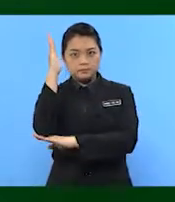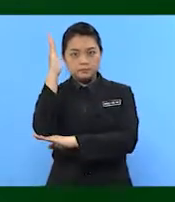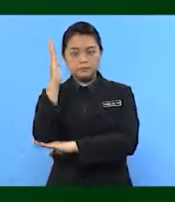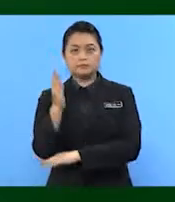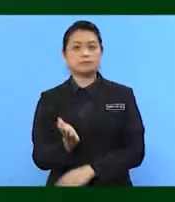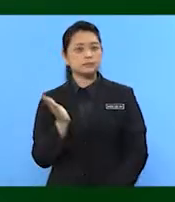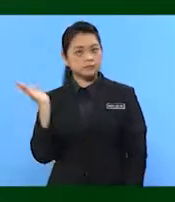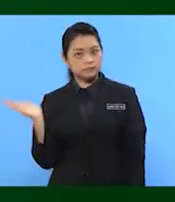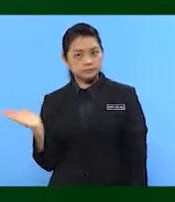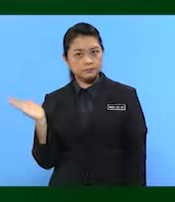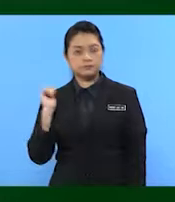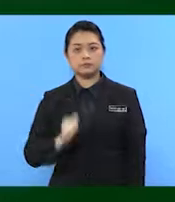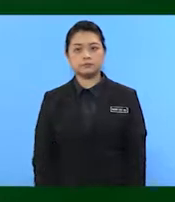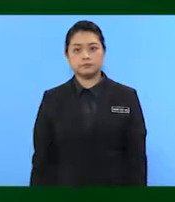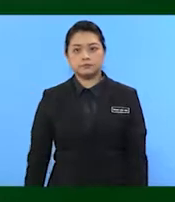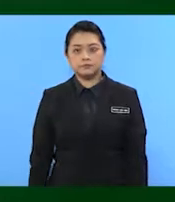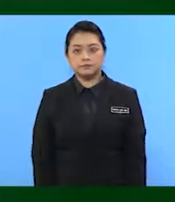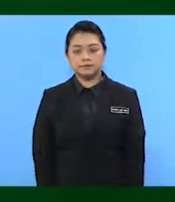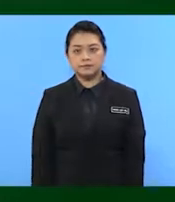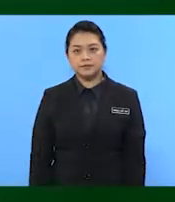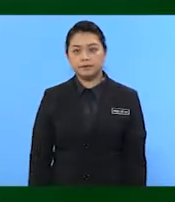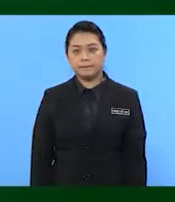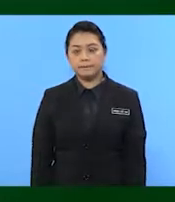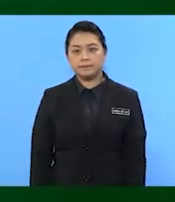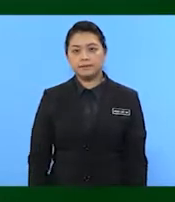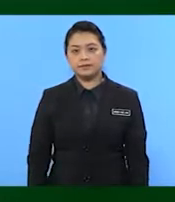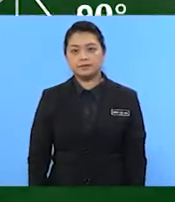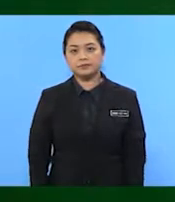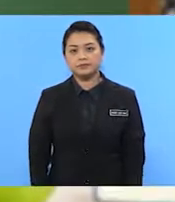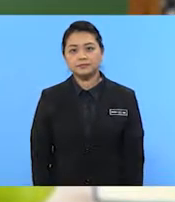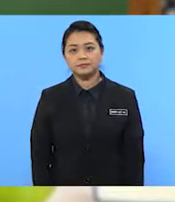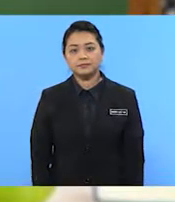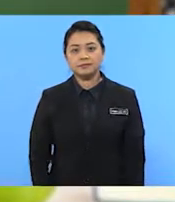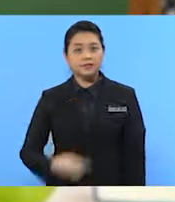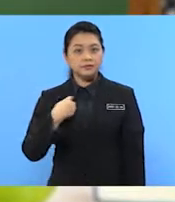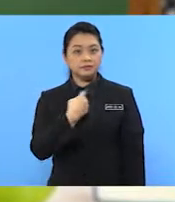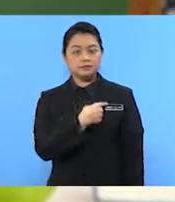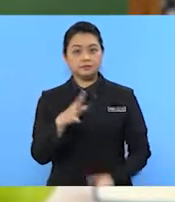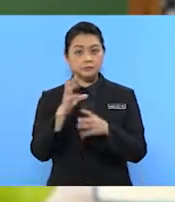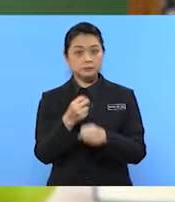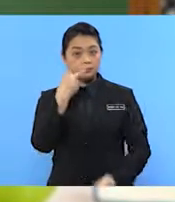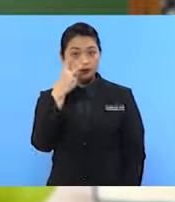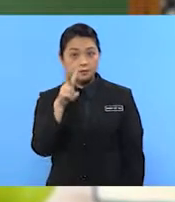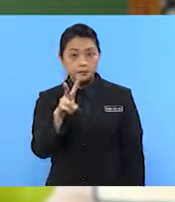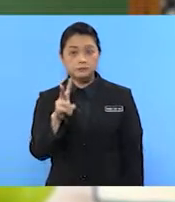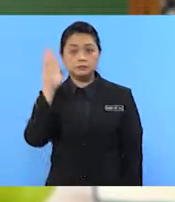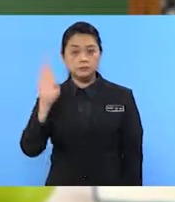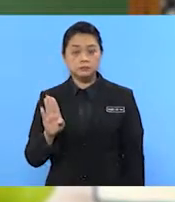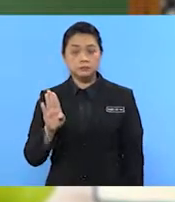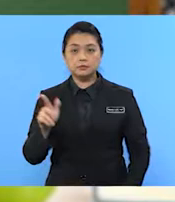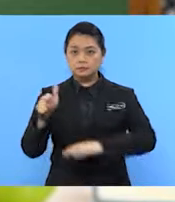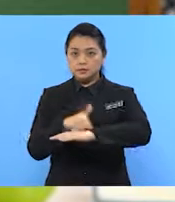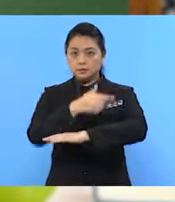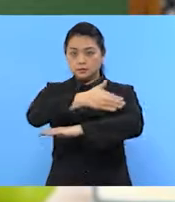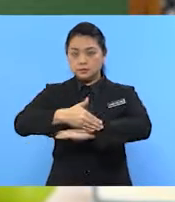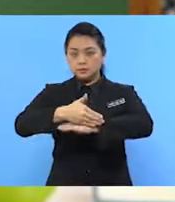seperti yang ditunjuk dalam rajah. kita dapat memperhatikan bahawa panjang